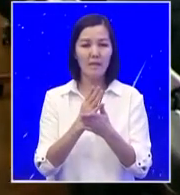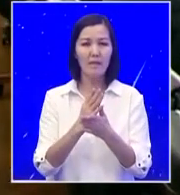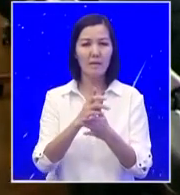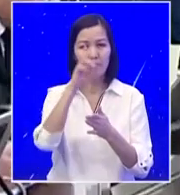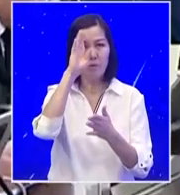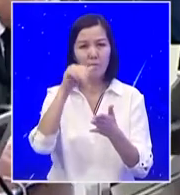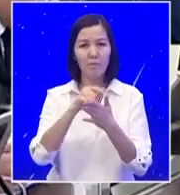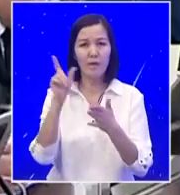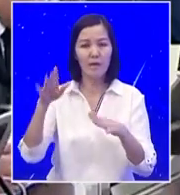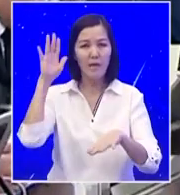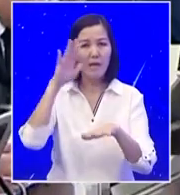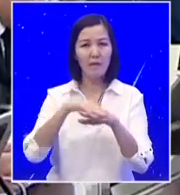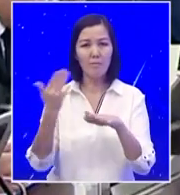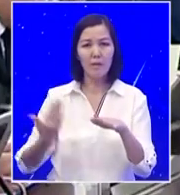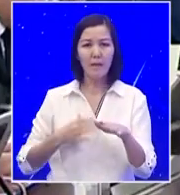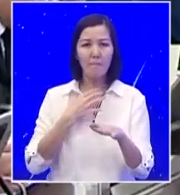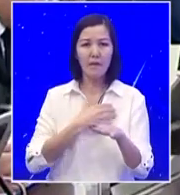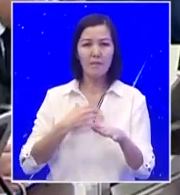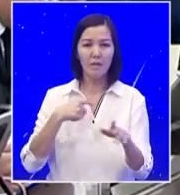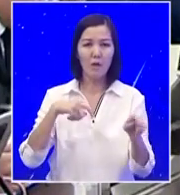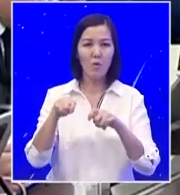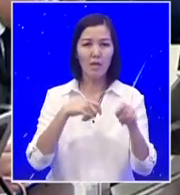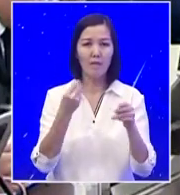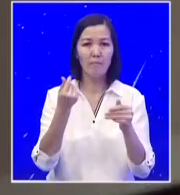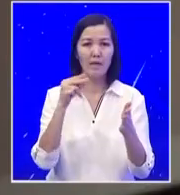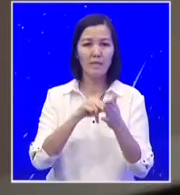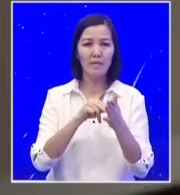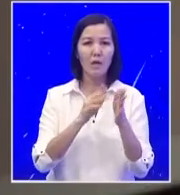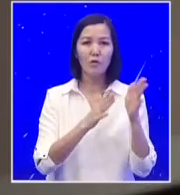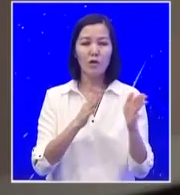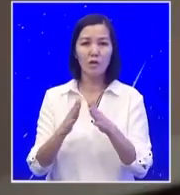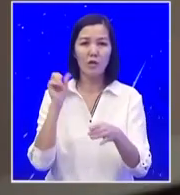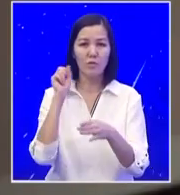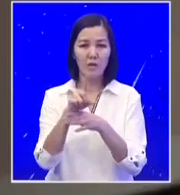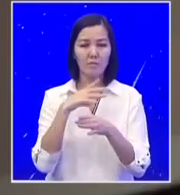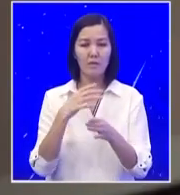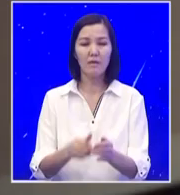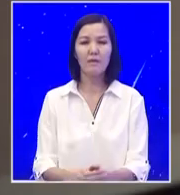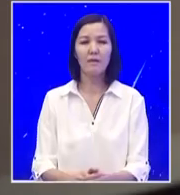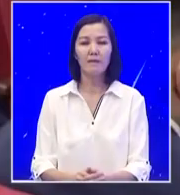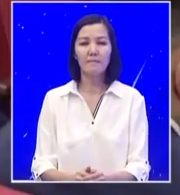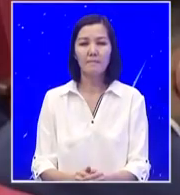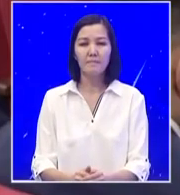қатар үкімет басшысы әкімдерге әлеуметтік маңызы бар тауарлардың бағасын тұрақтандыруды тапсырды.